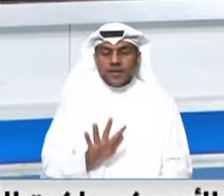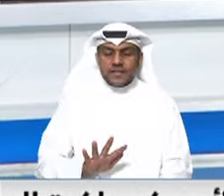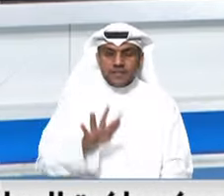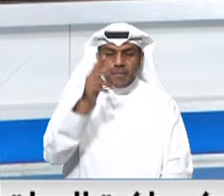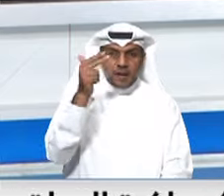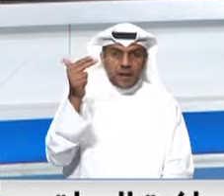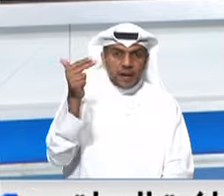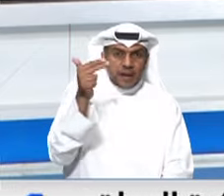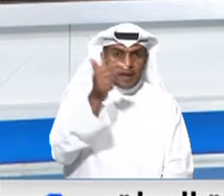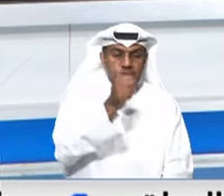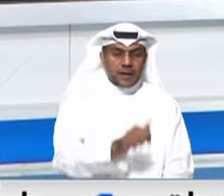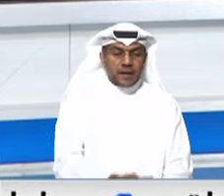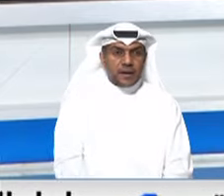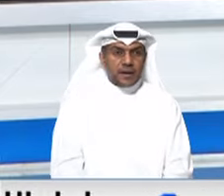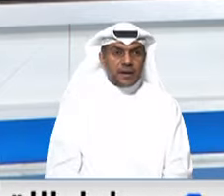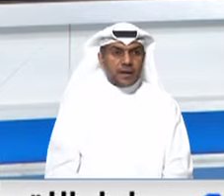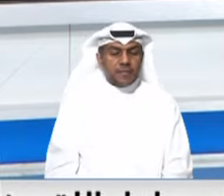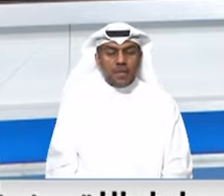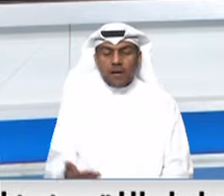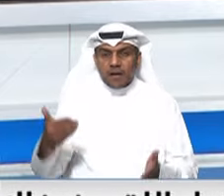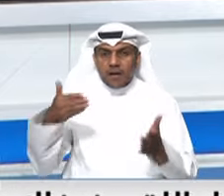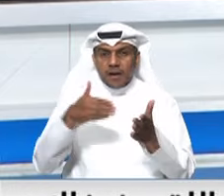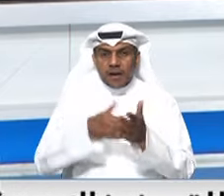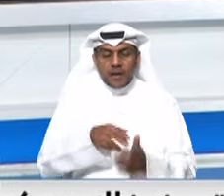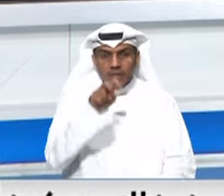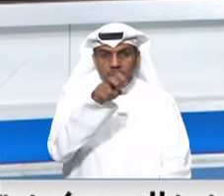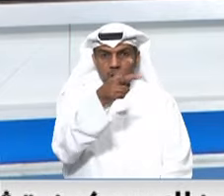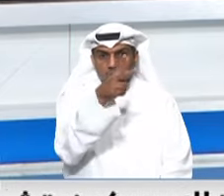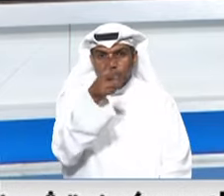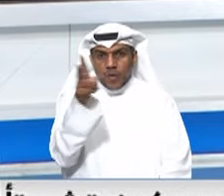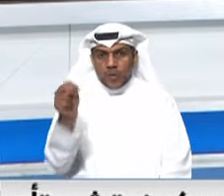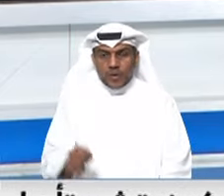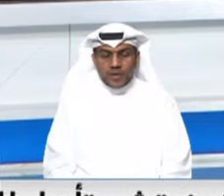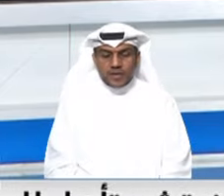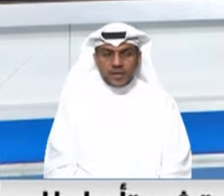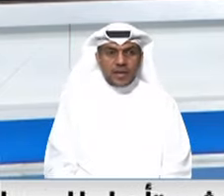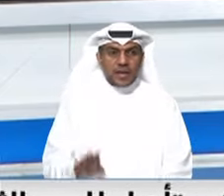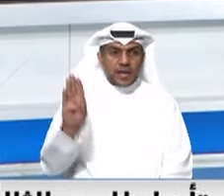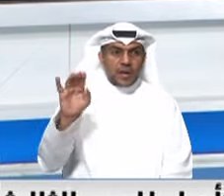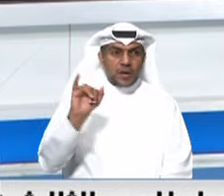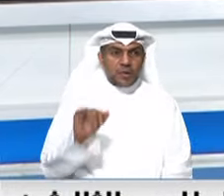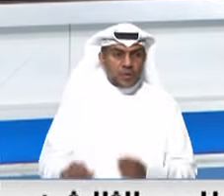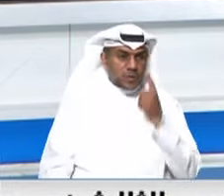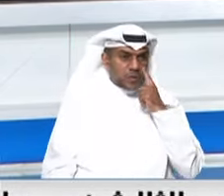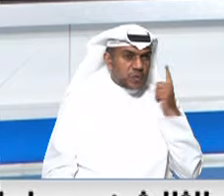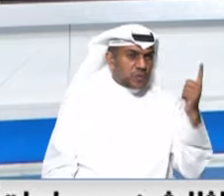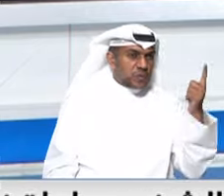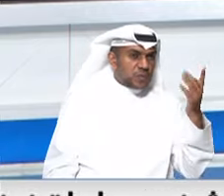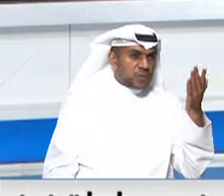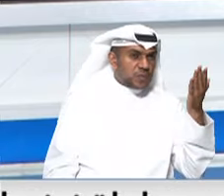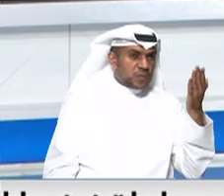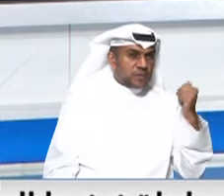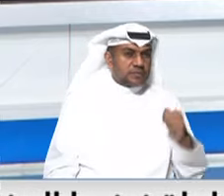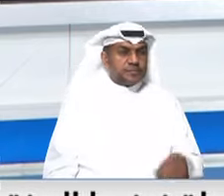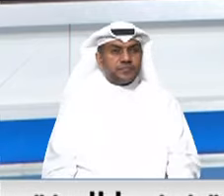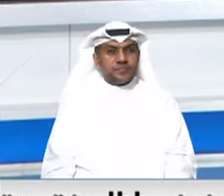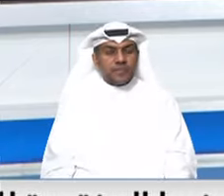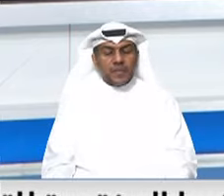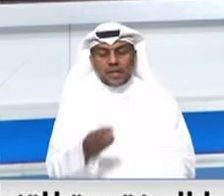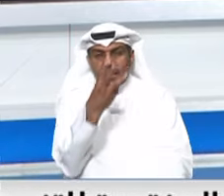ويانا خفيف الى معتدل السرعه كحد اقصى بسرعتها 28 م في الساعه درجات الحراره للساعه 12 تتراوح ما بين ال